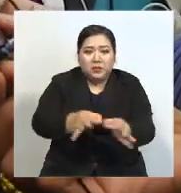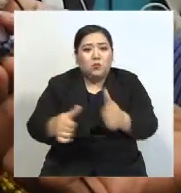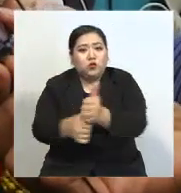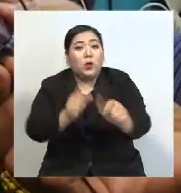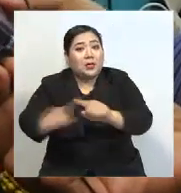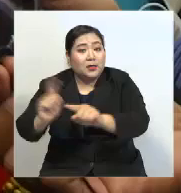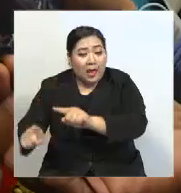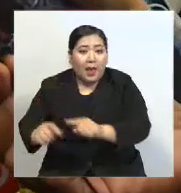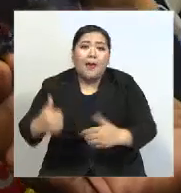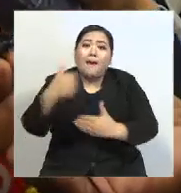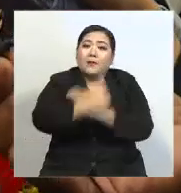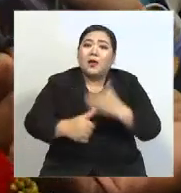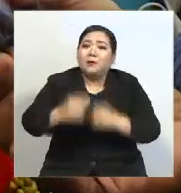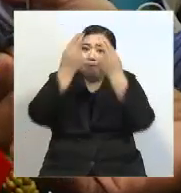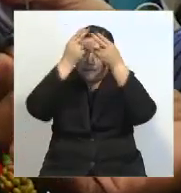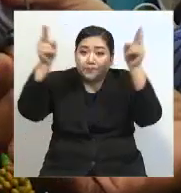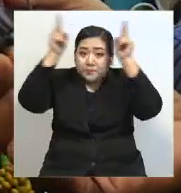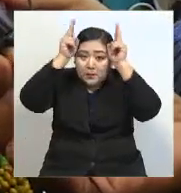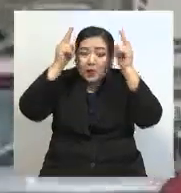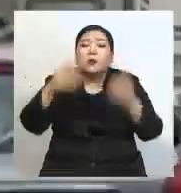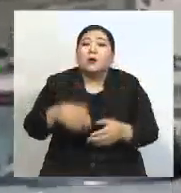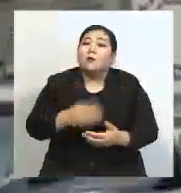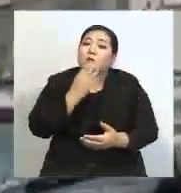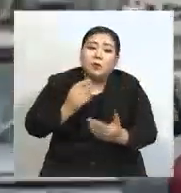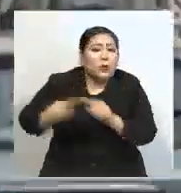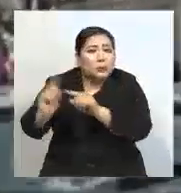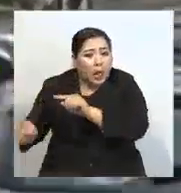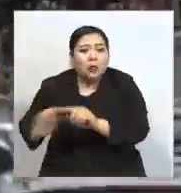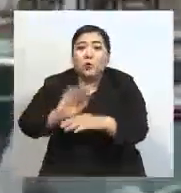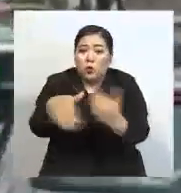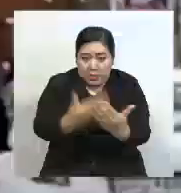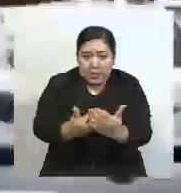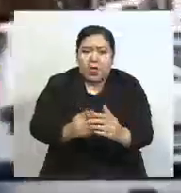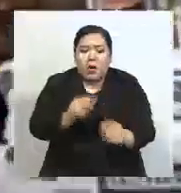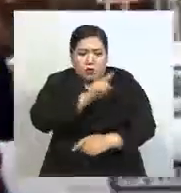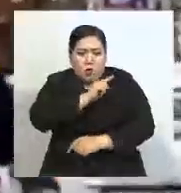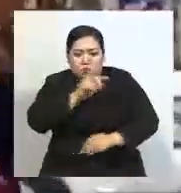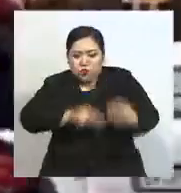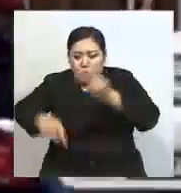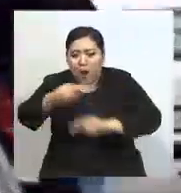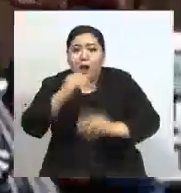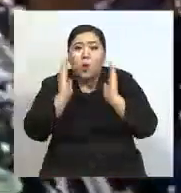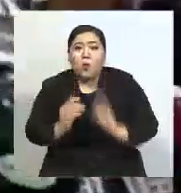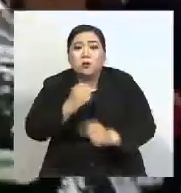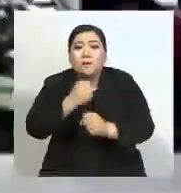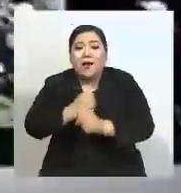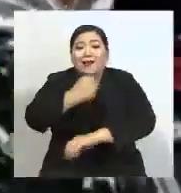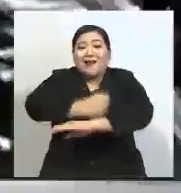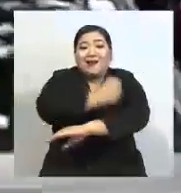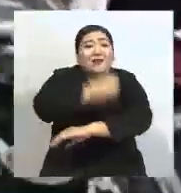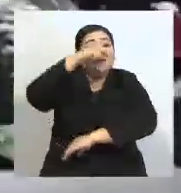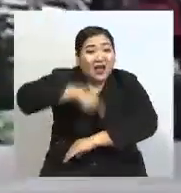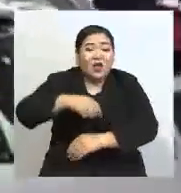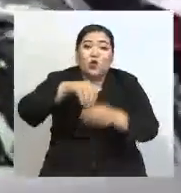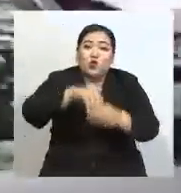แรงงานทั้งในซาอุดิอาระเบียกรุงริยาดซึ่งดูแลรับผิดชอบแรงงานไทยในอิรักและก็อัครราชทูตที่ปรึกษาฝ่าย